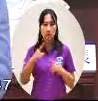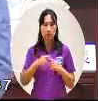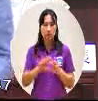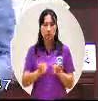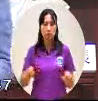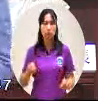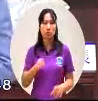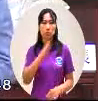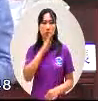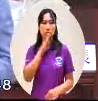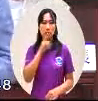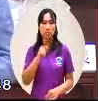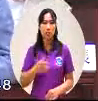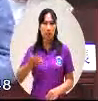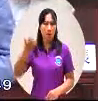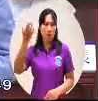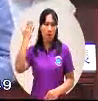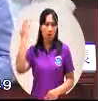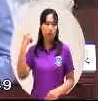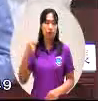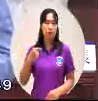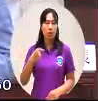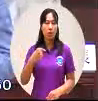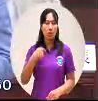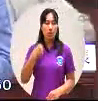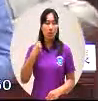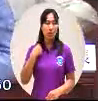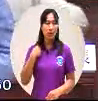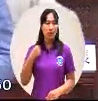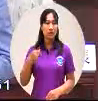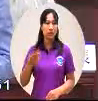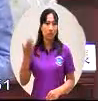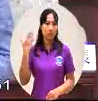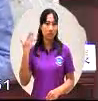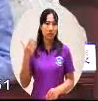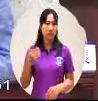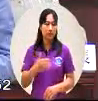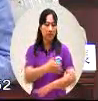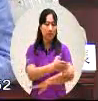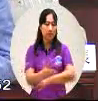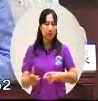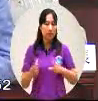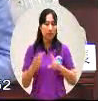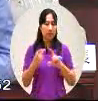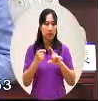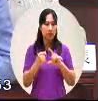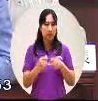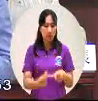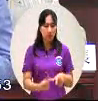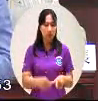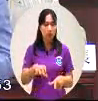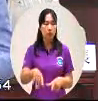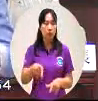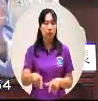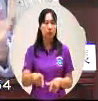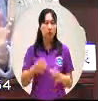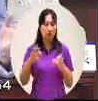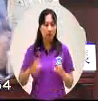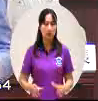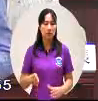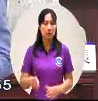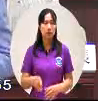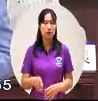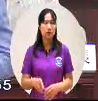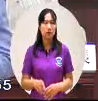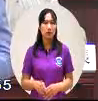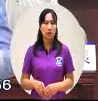我过去的部分我的了解，以前在乡公所的时代是在乡公所的时代施作的，那当然他们也有跟